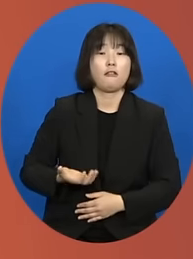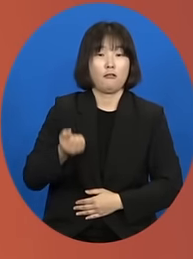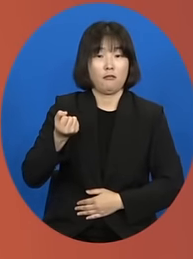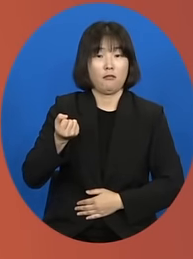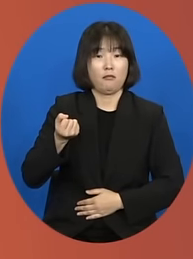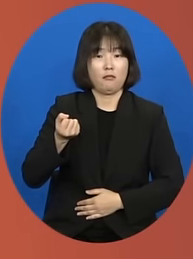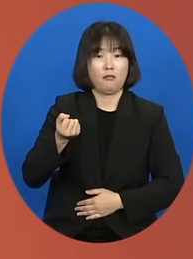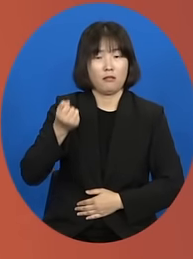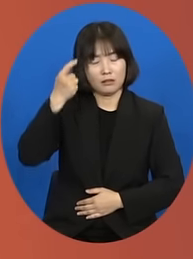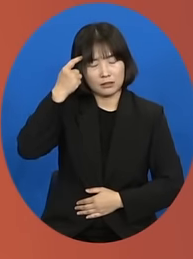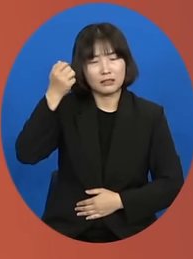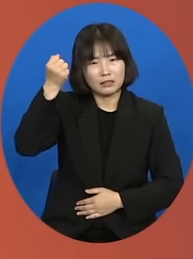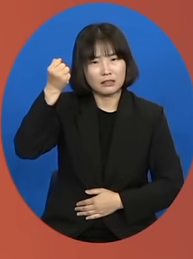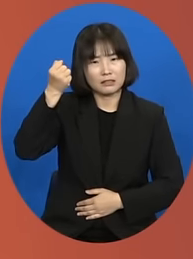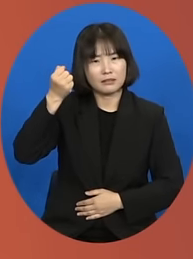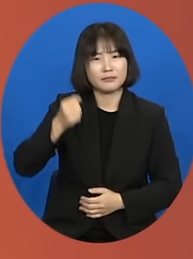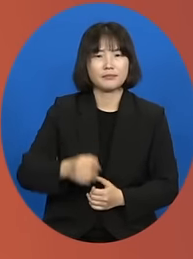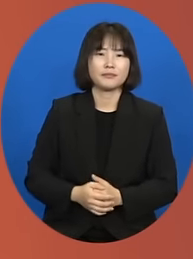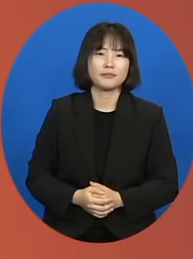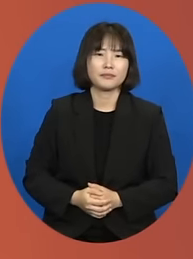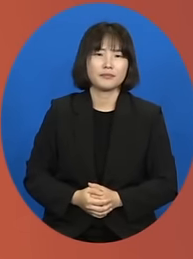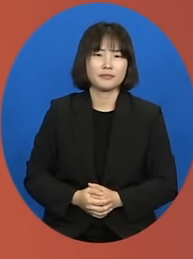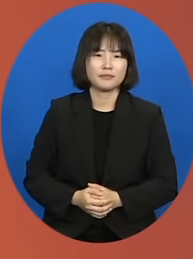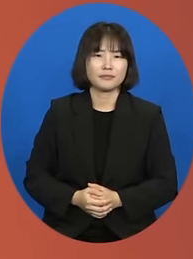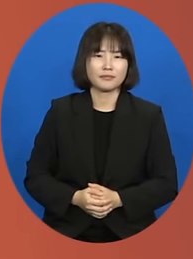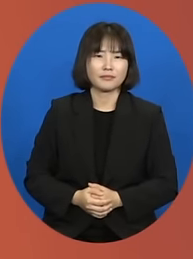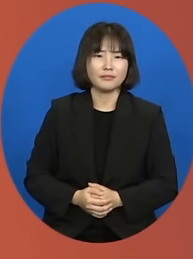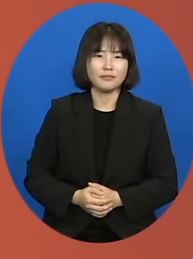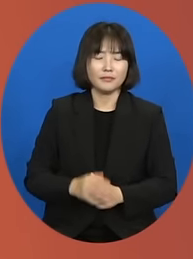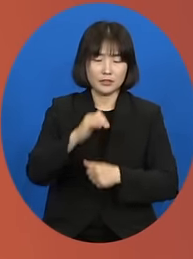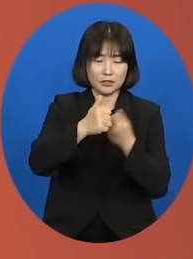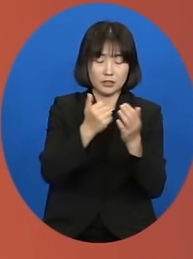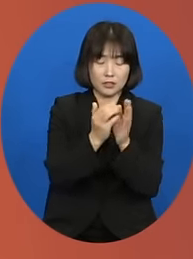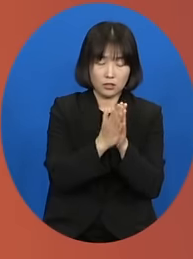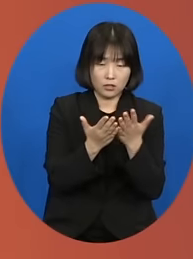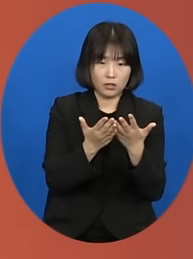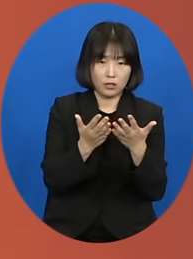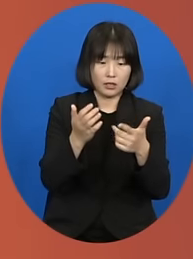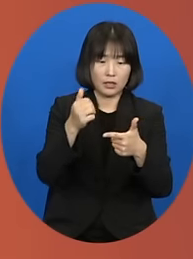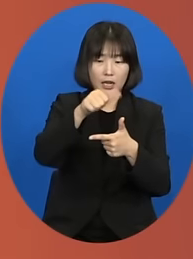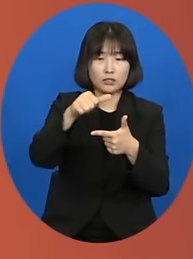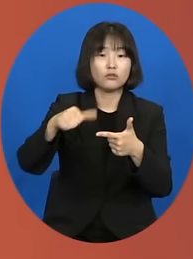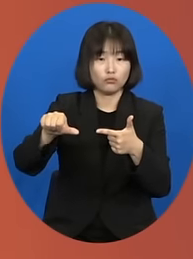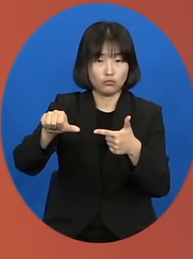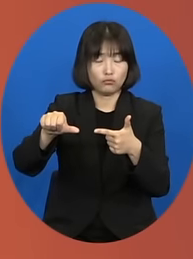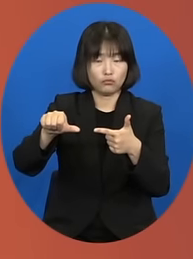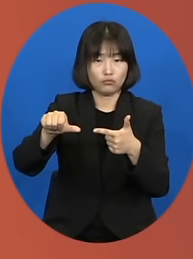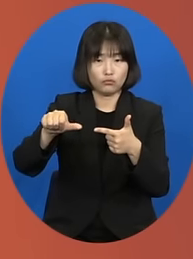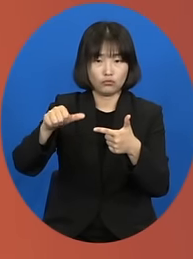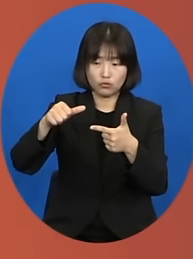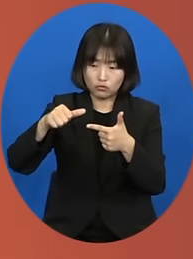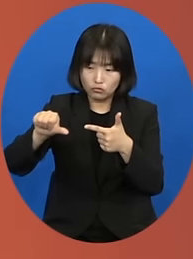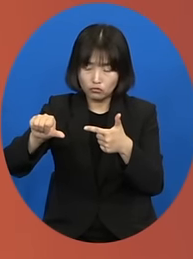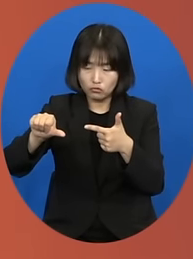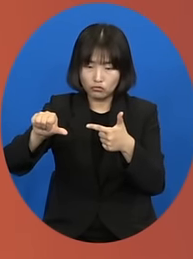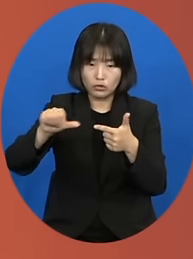오늘 성경에 분명히 두 아들이라고 있습니다. 다른 아들이 있는 게 아니에요. 자, 둘째 아들이 가져갔으면 나머지 건 누구 거예요?